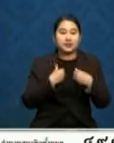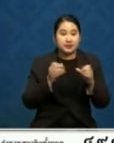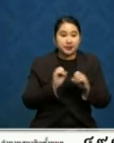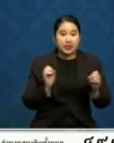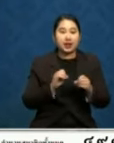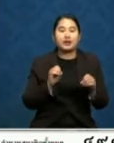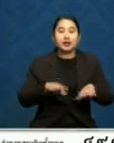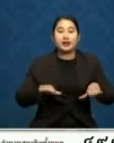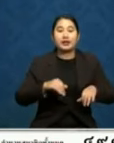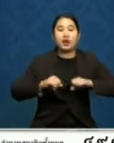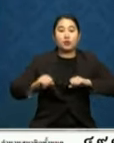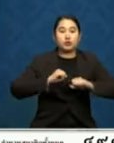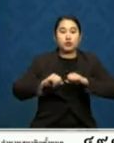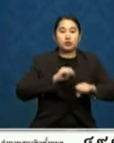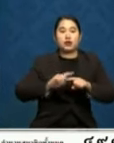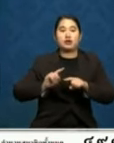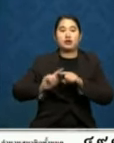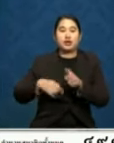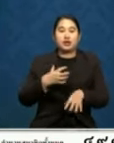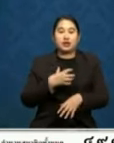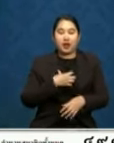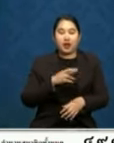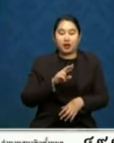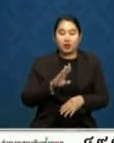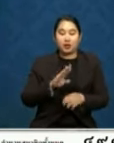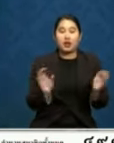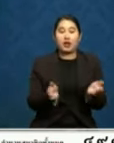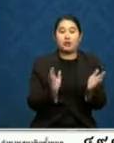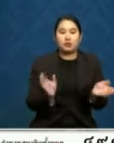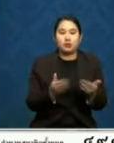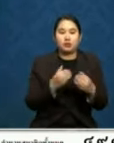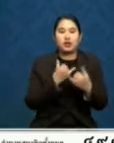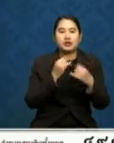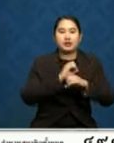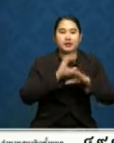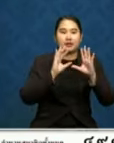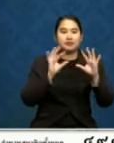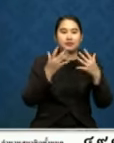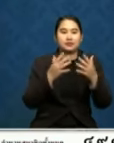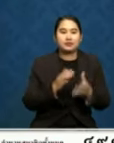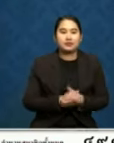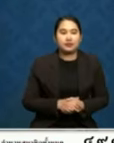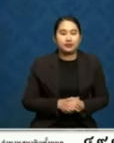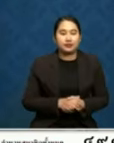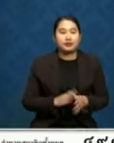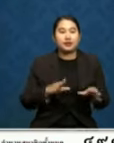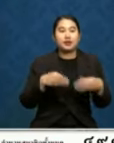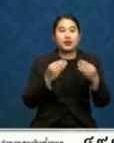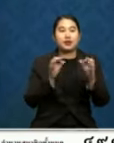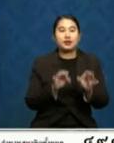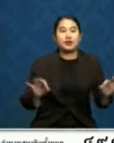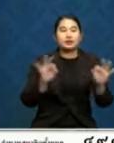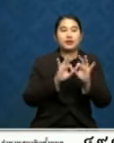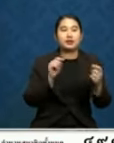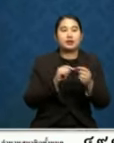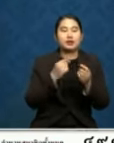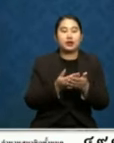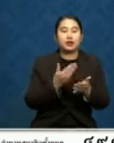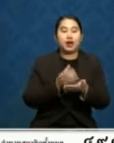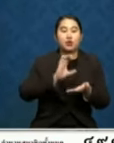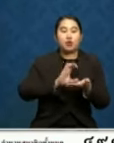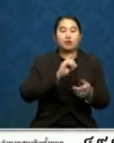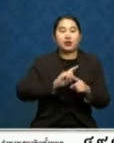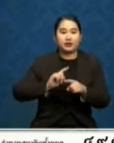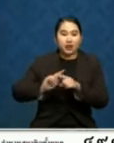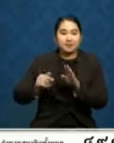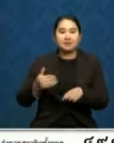เด็กเยาวชนนะคะที่ต้องการระบบการสนับสนุนเนี่ยอย่างเป็นรูปธรรมค่ะเราให้ความสำคัญกับงบประมาณกระทรวงต่างๆมากม